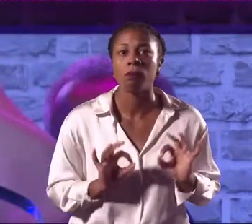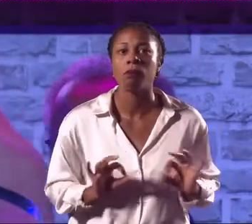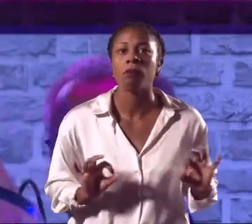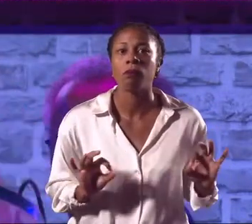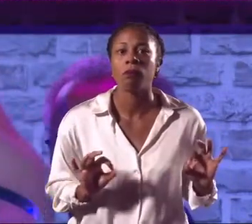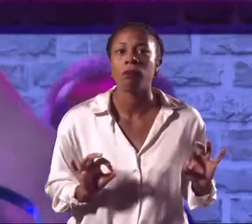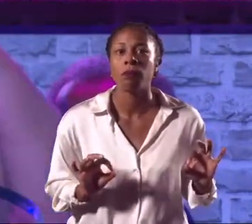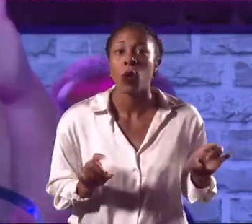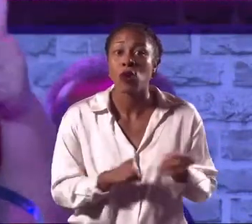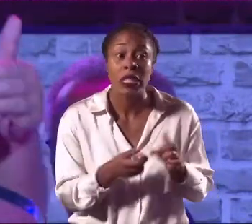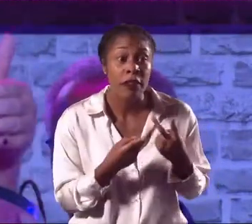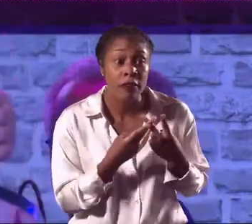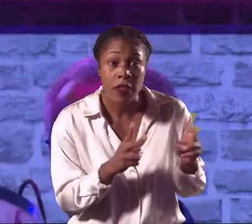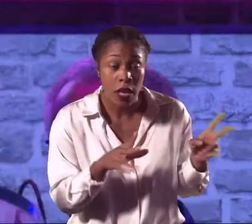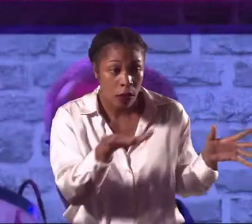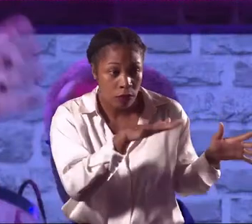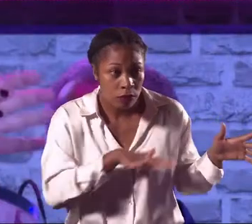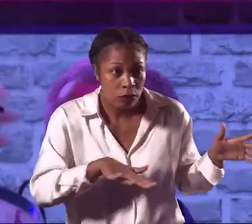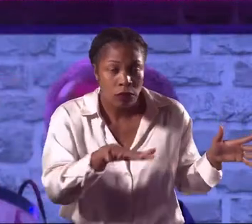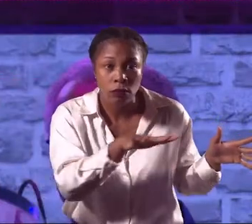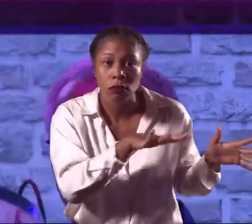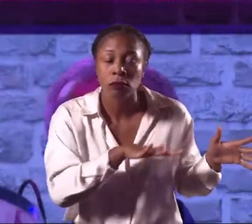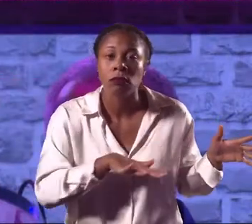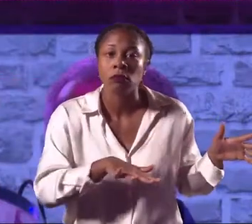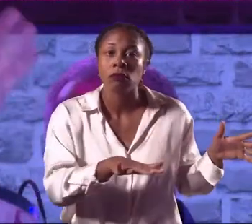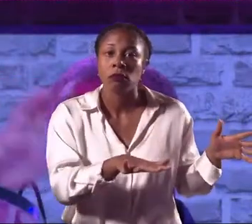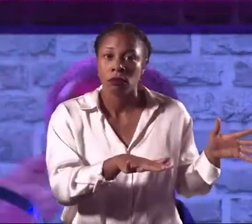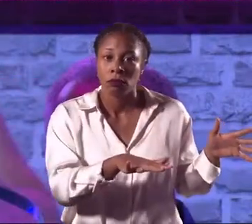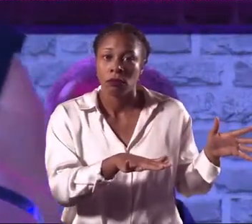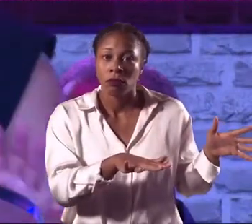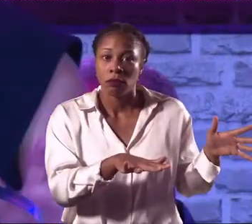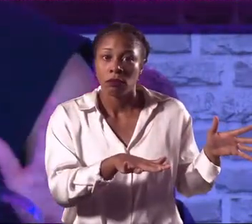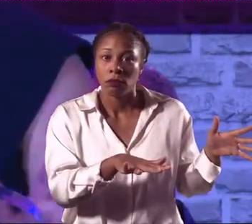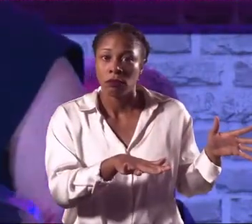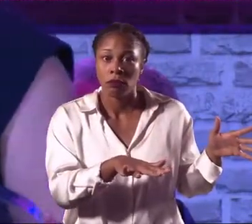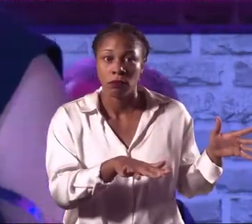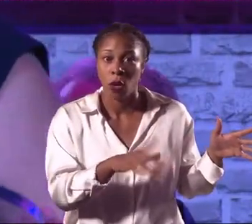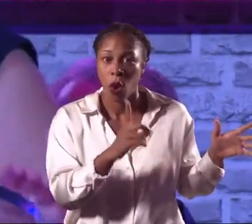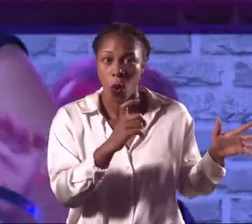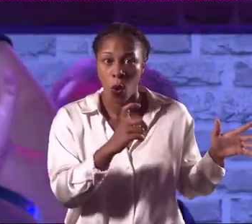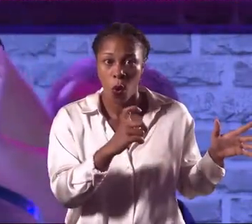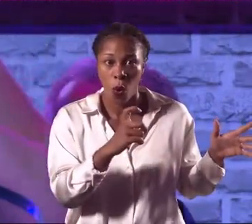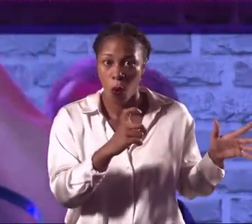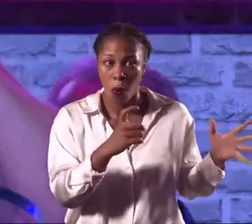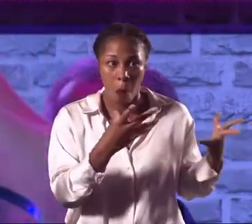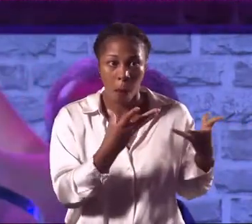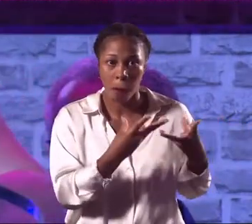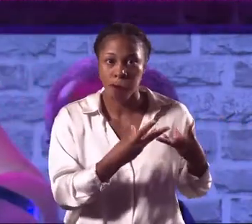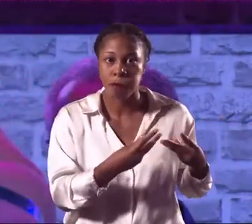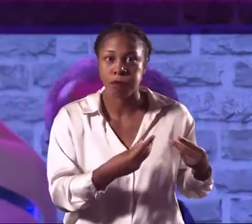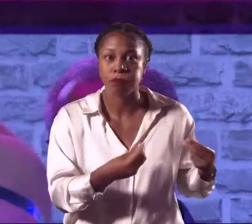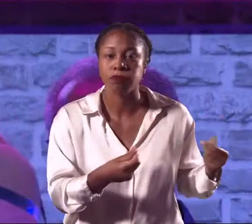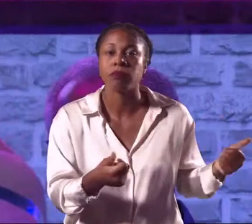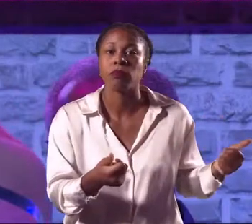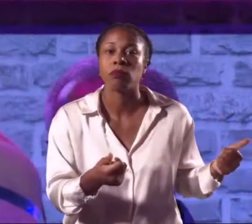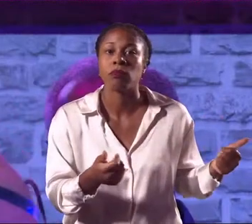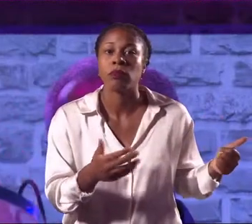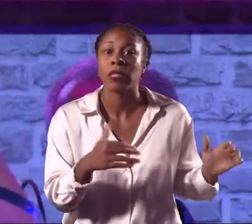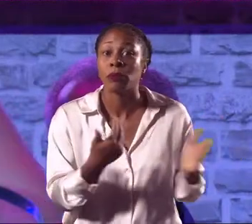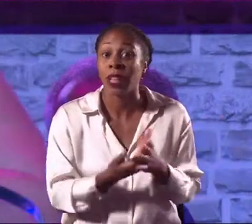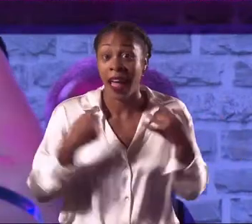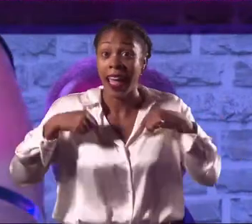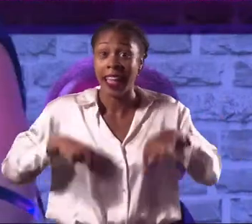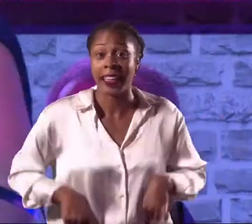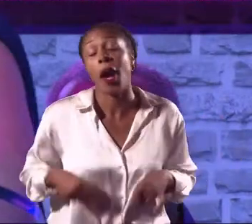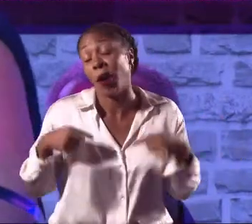et des communes qui, de plus en plus, se retrouvent absolument privées de toute ressource en eau au point que nous sommes obligés d'envoyer, l'État